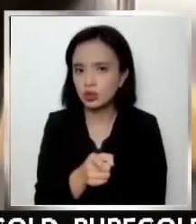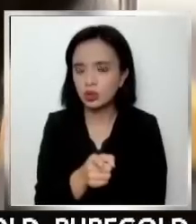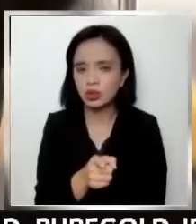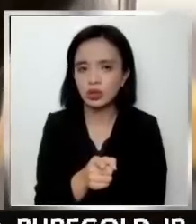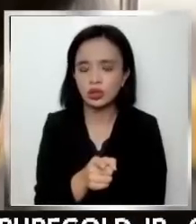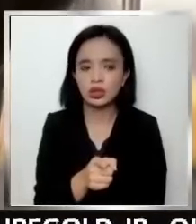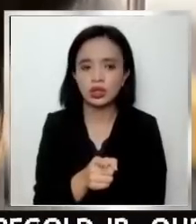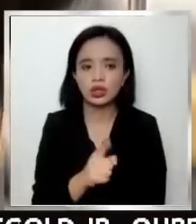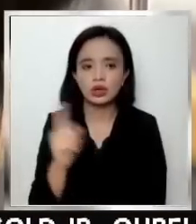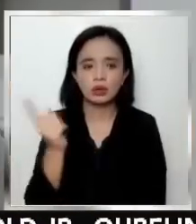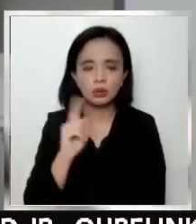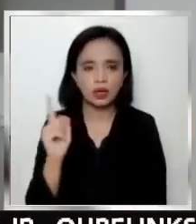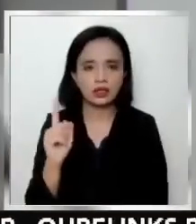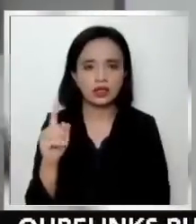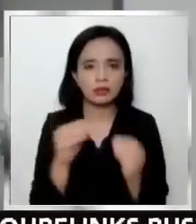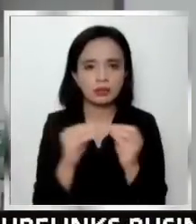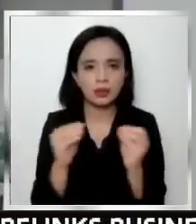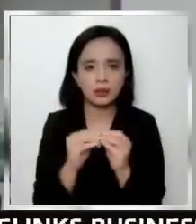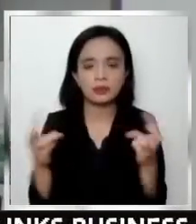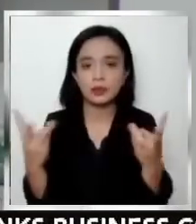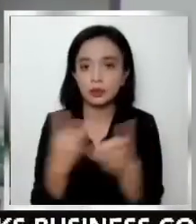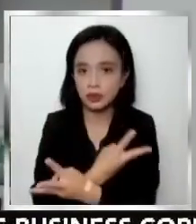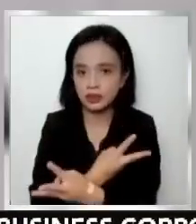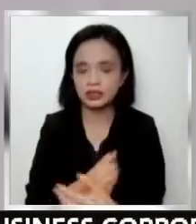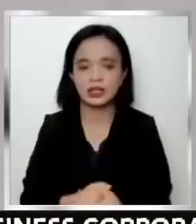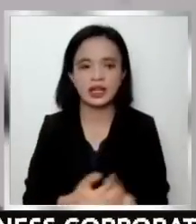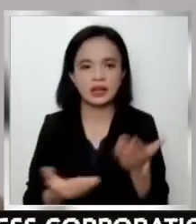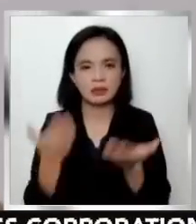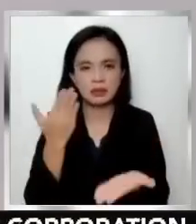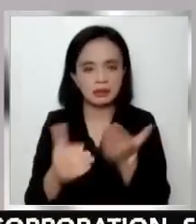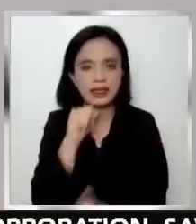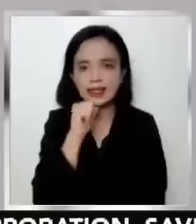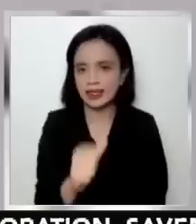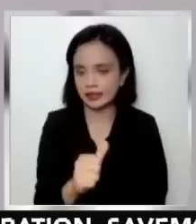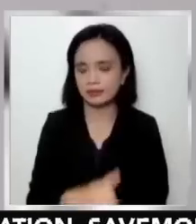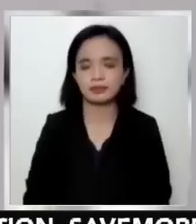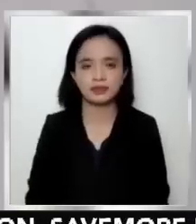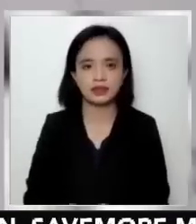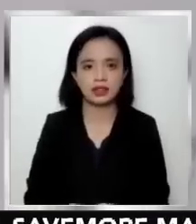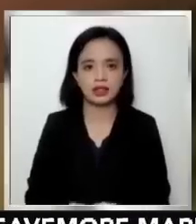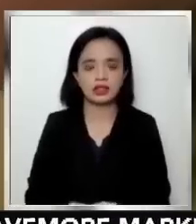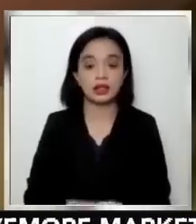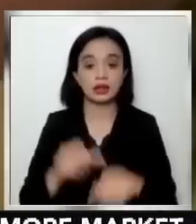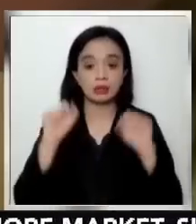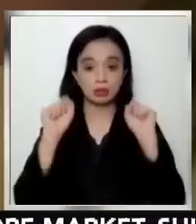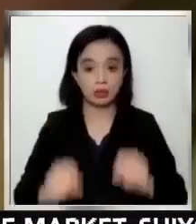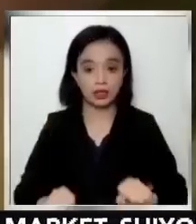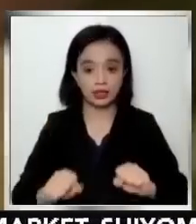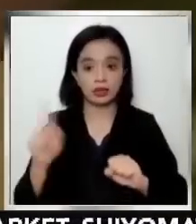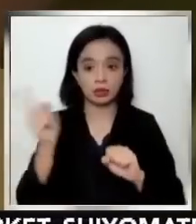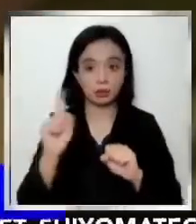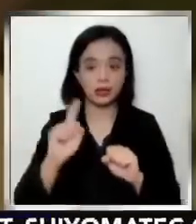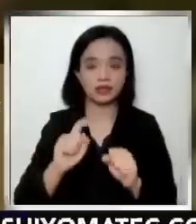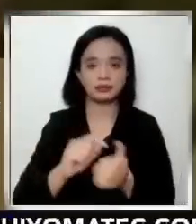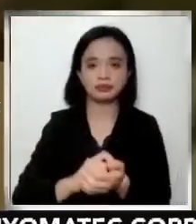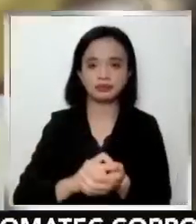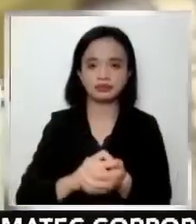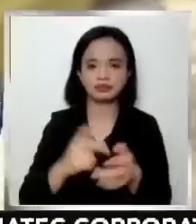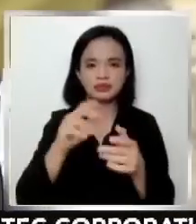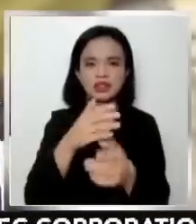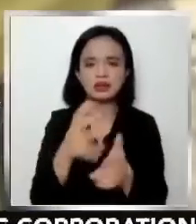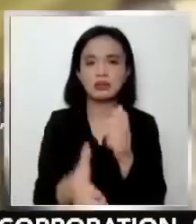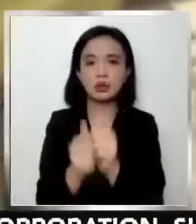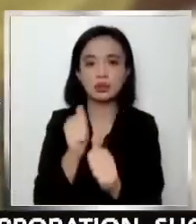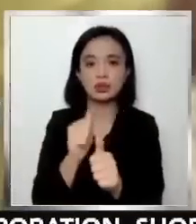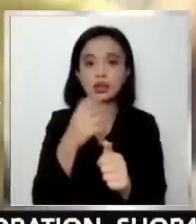ito ng mas severe. Baka naman hindi. Bukod dito, posibleng bumababa na rin daw ang immunity ng marami mula sa bakuna at